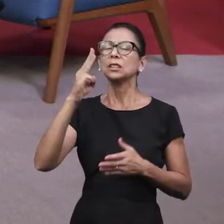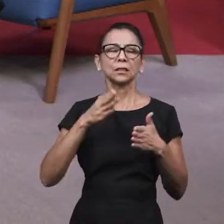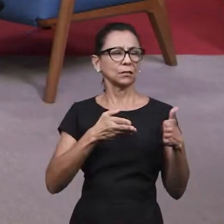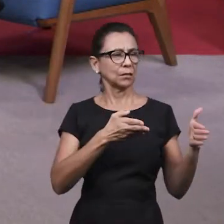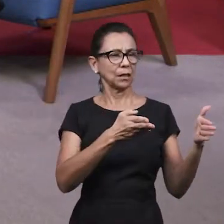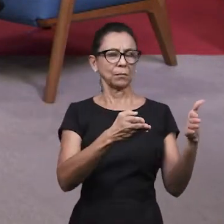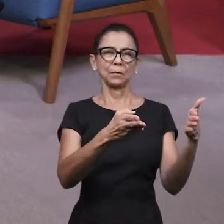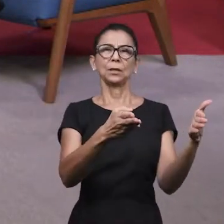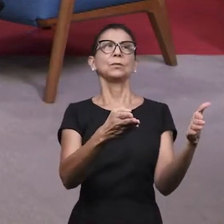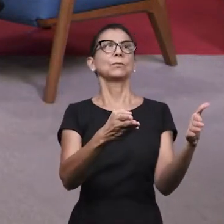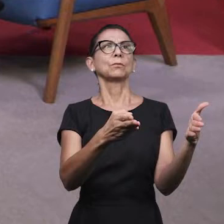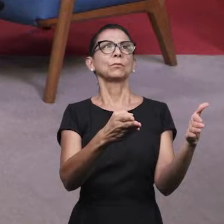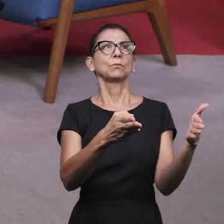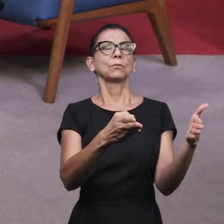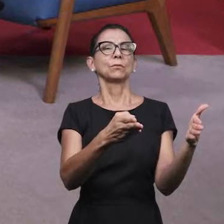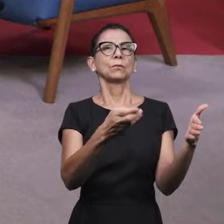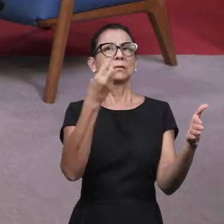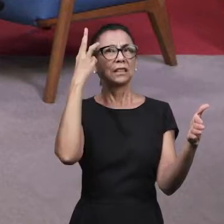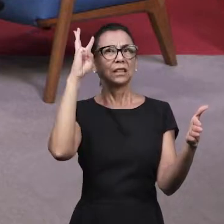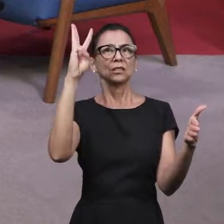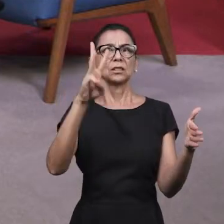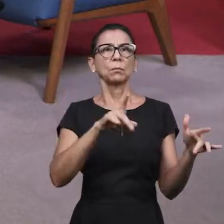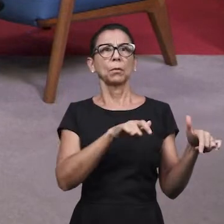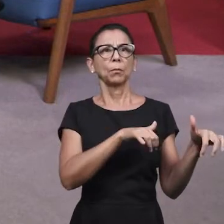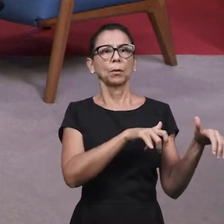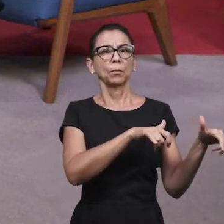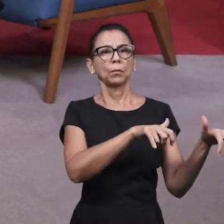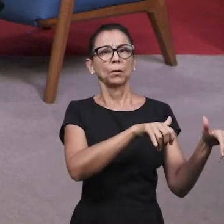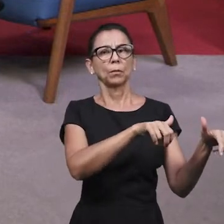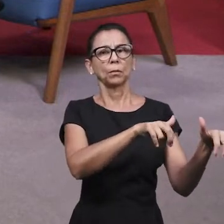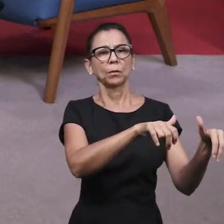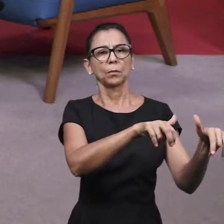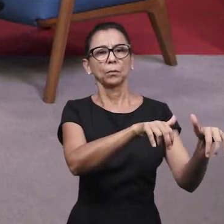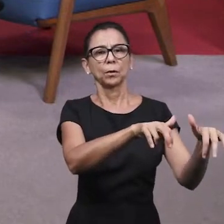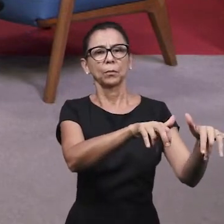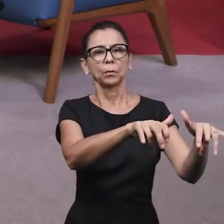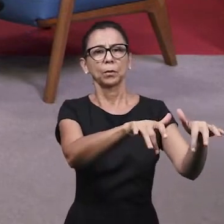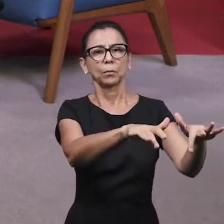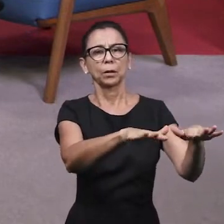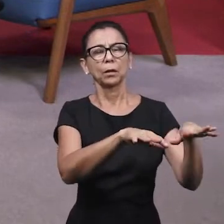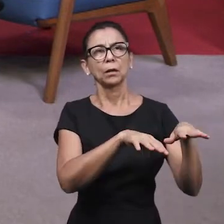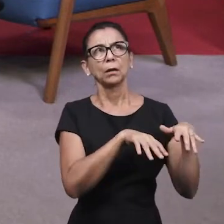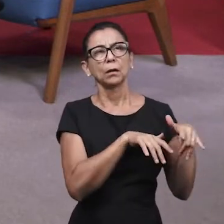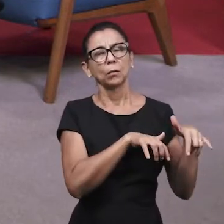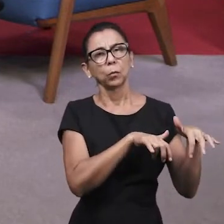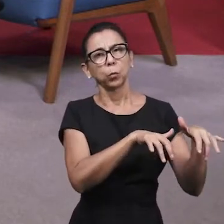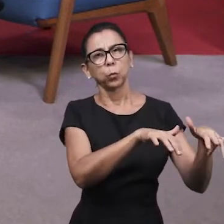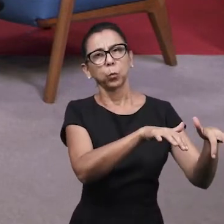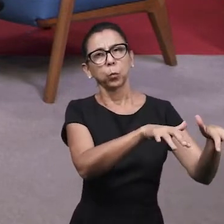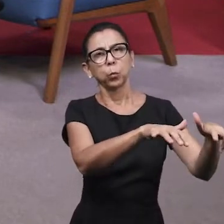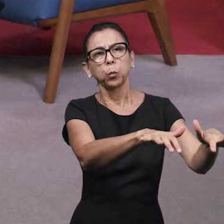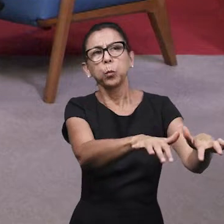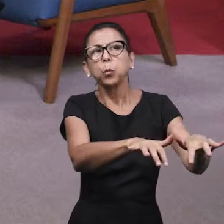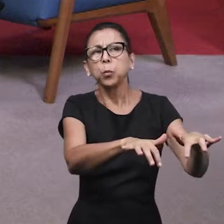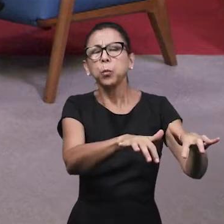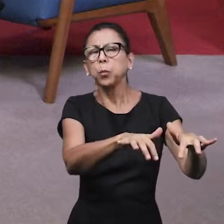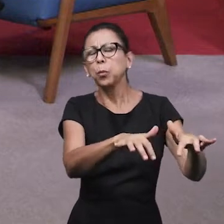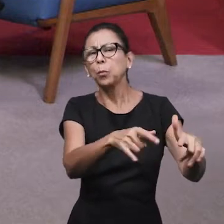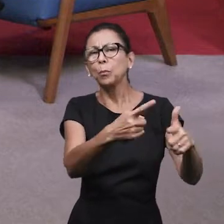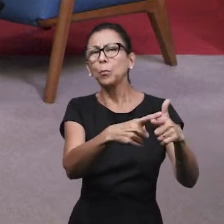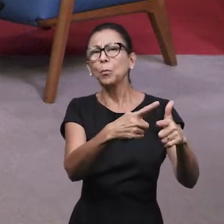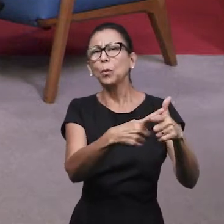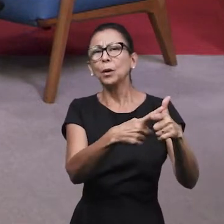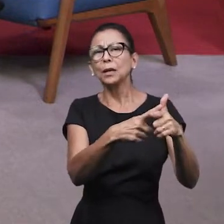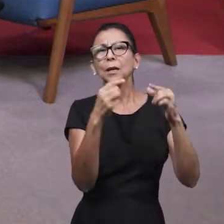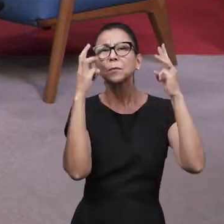chemin de 3 jours, il était déjà euh, amené par l'Esprit de Dieu